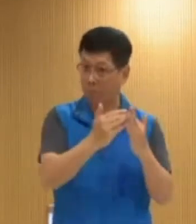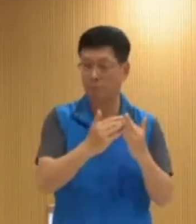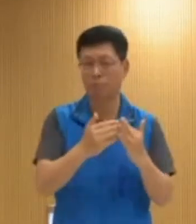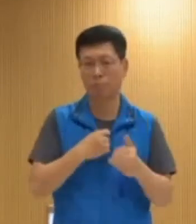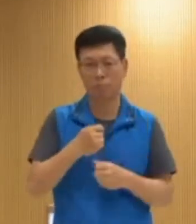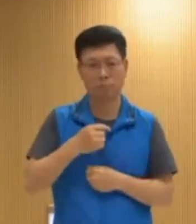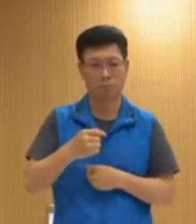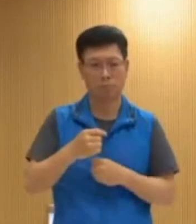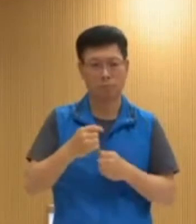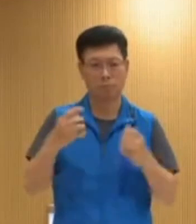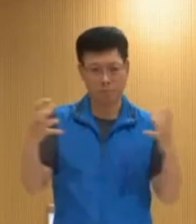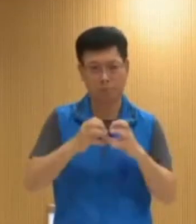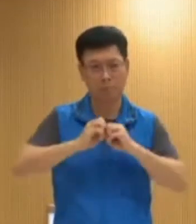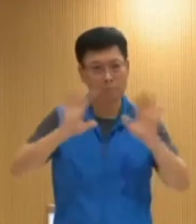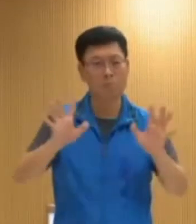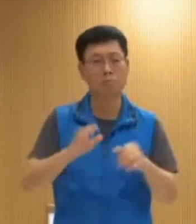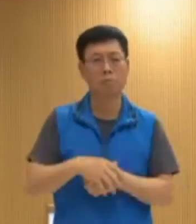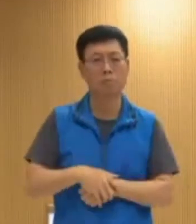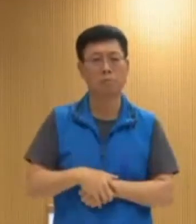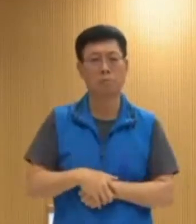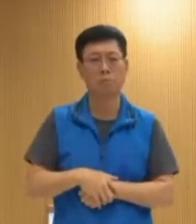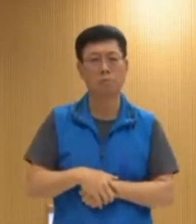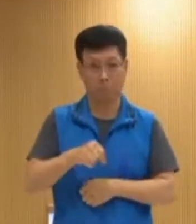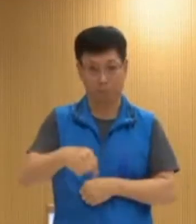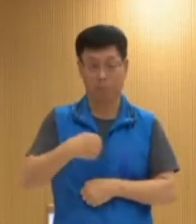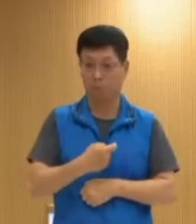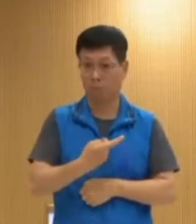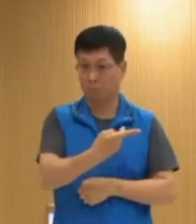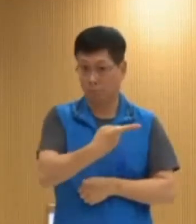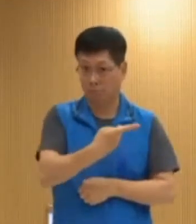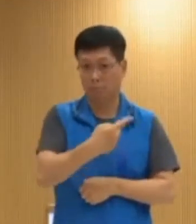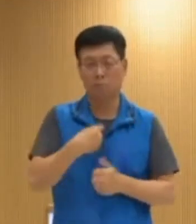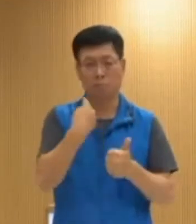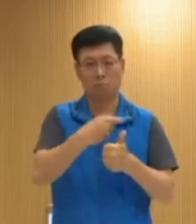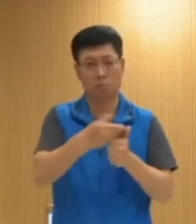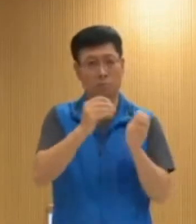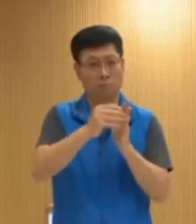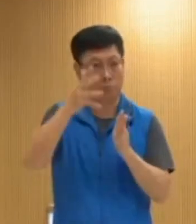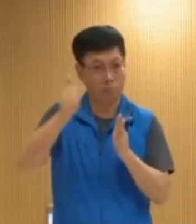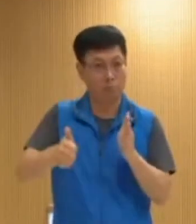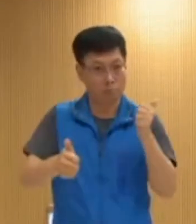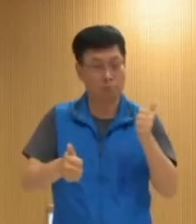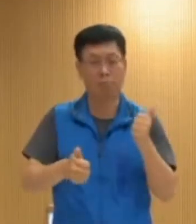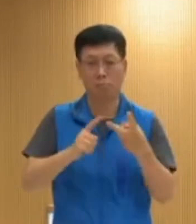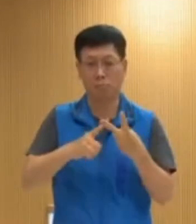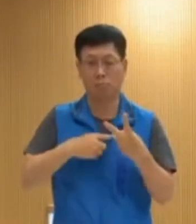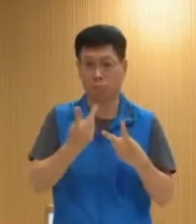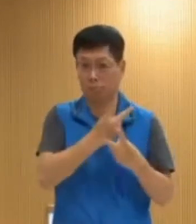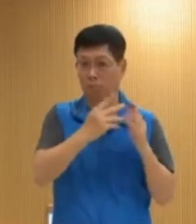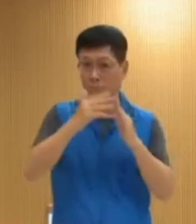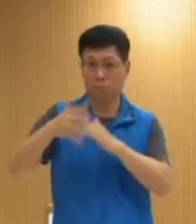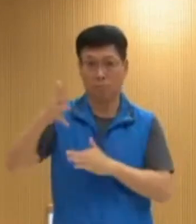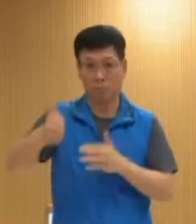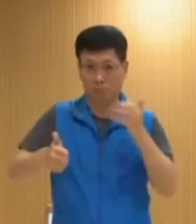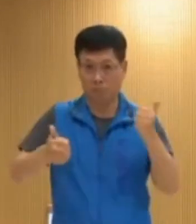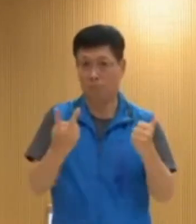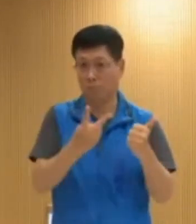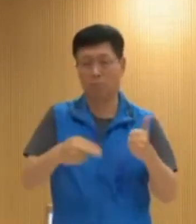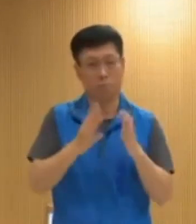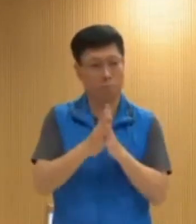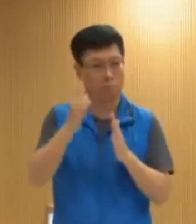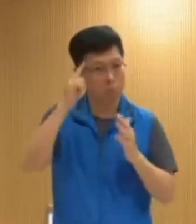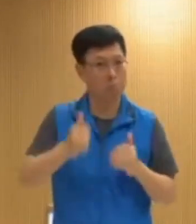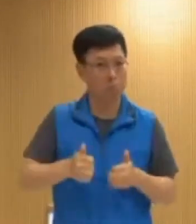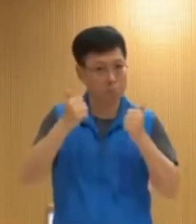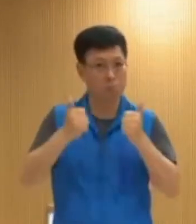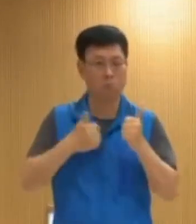共同宣布，所以这个是我们两边的教育局的局长以及两市的市长大家共同